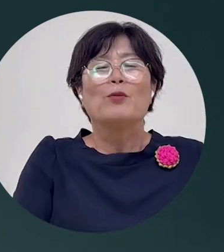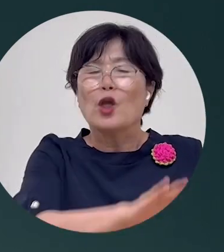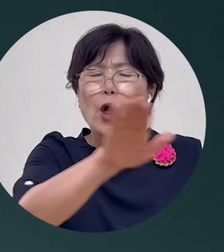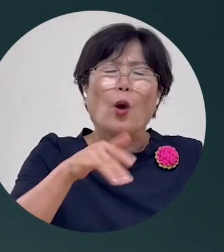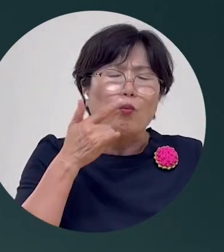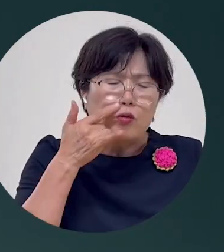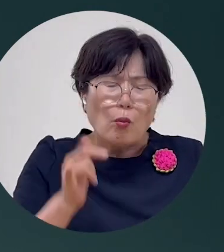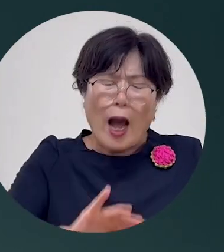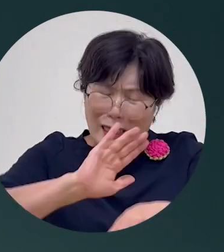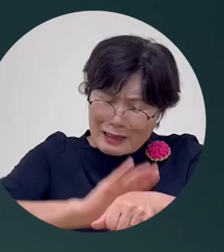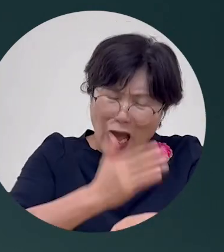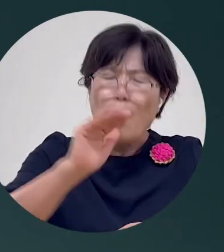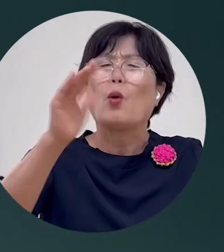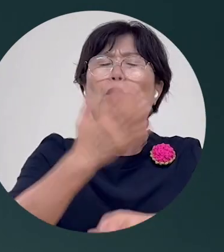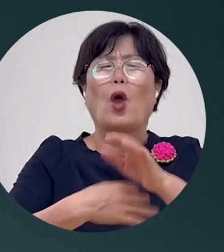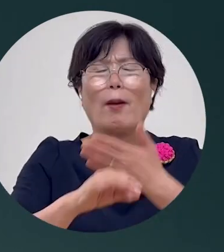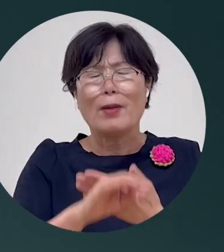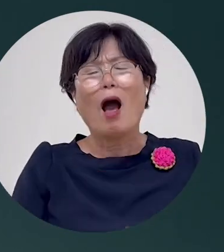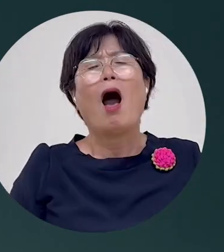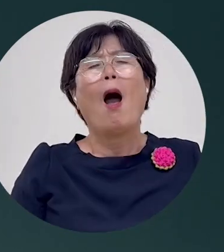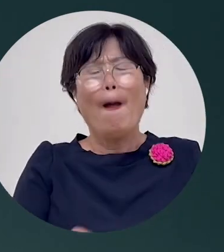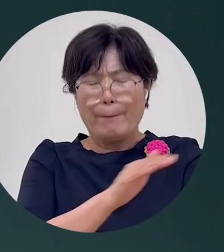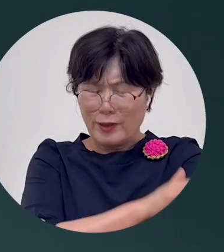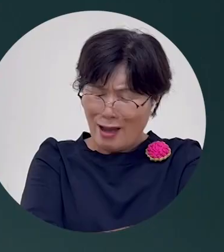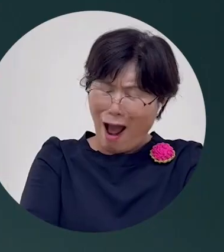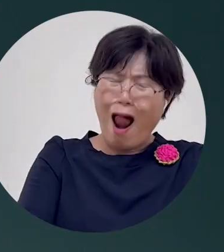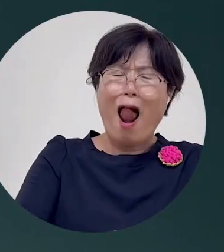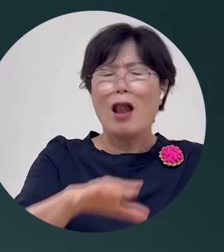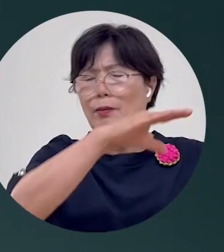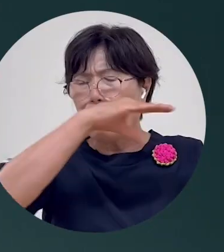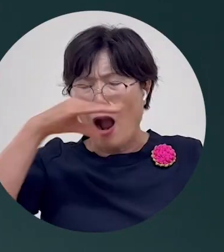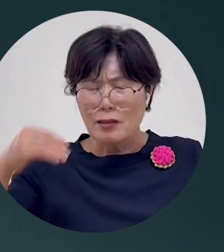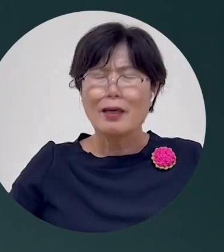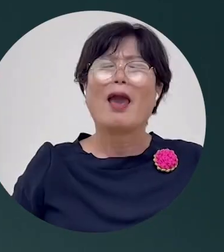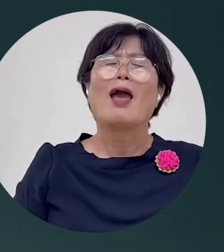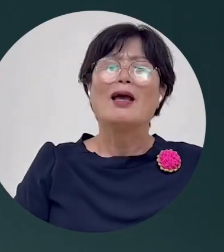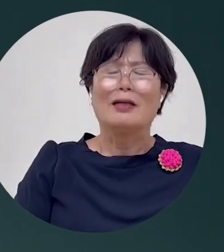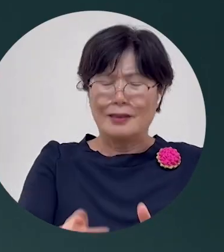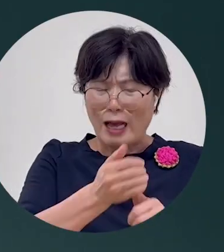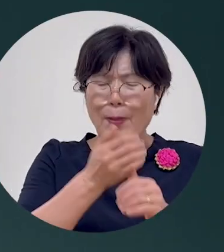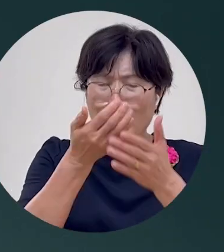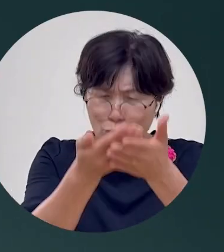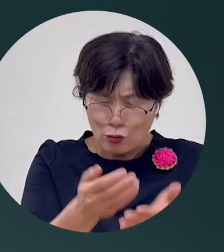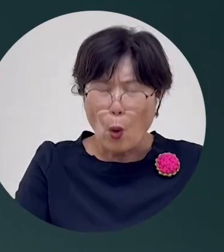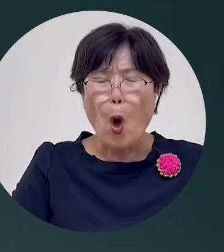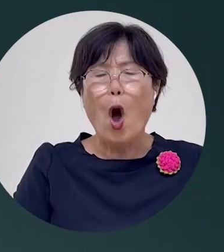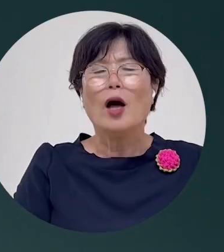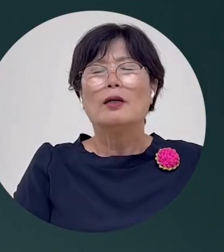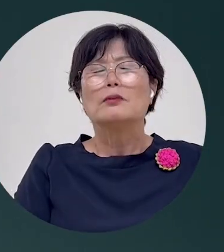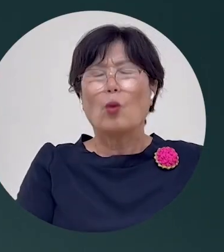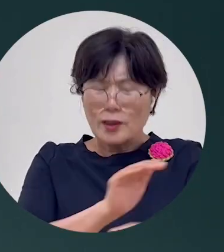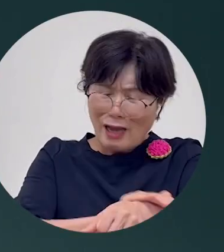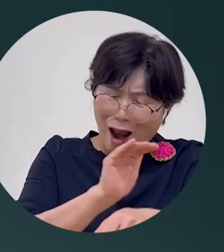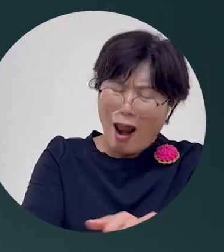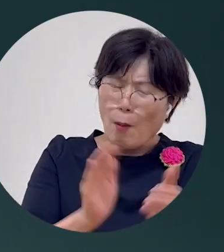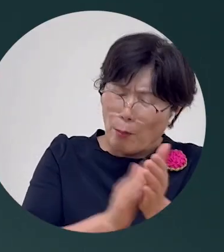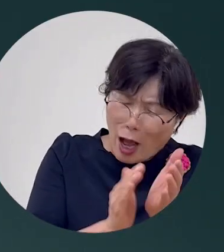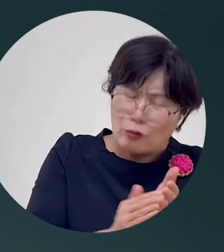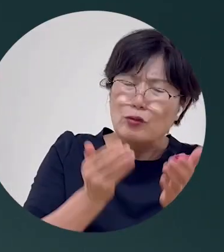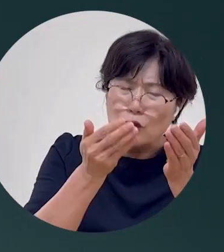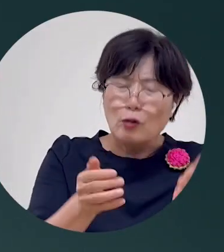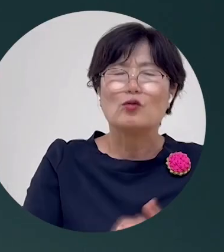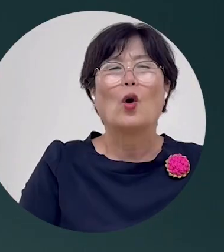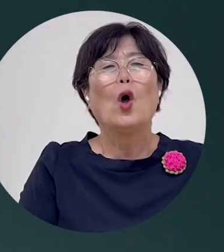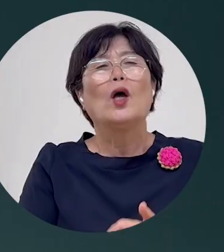자녀가 잘못되면 바르게 잡아주고요, 잘하면 박수를 쳐주고 자녀를 지켜보잖아요. 우리